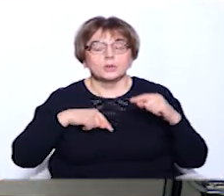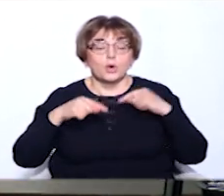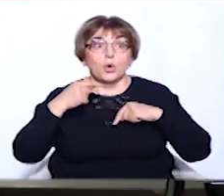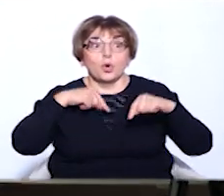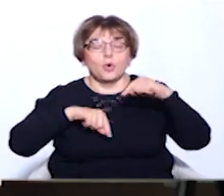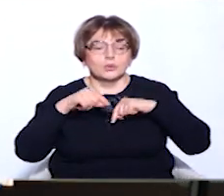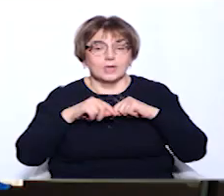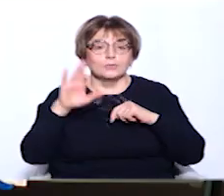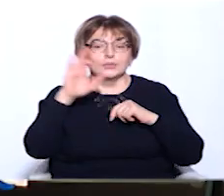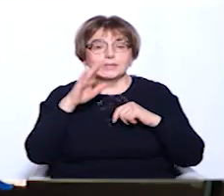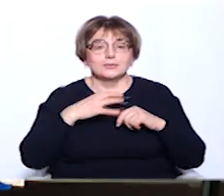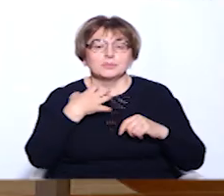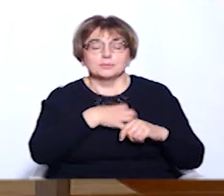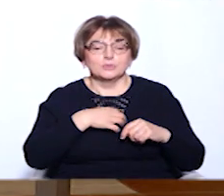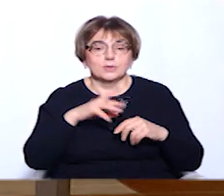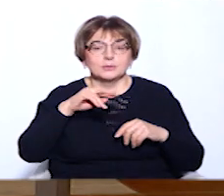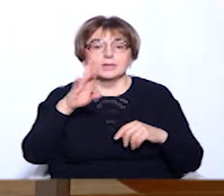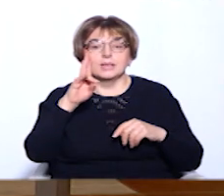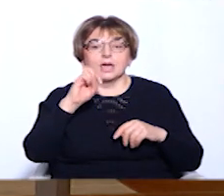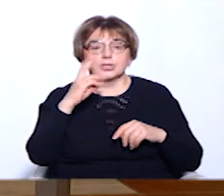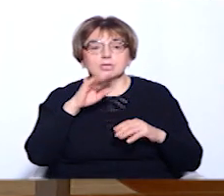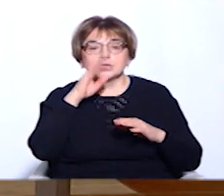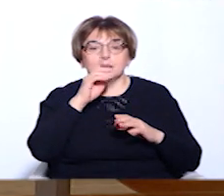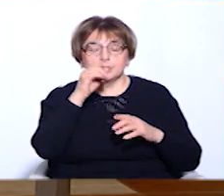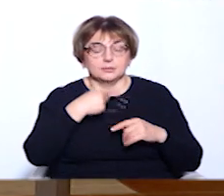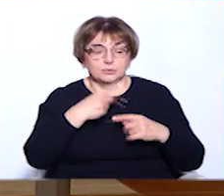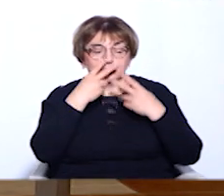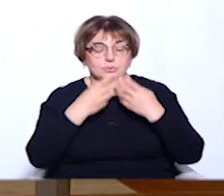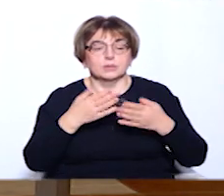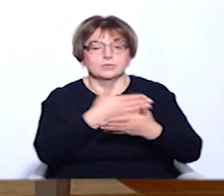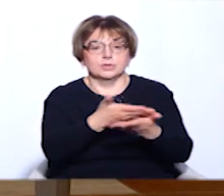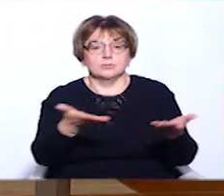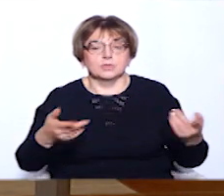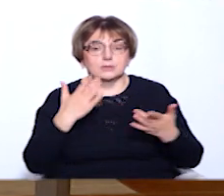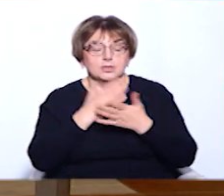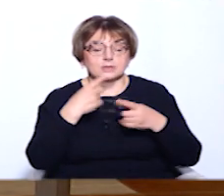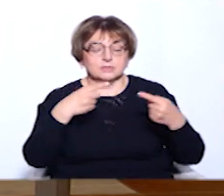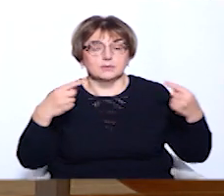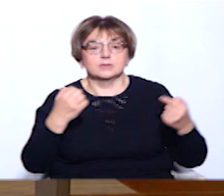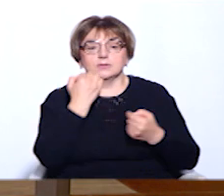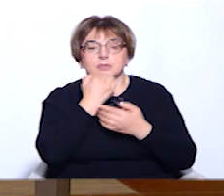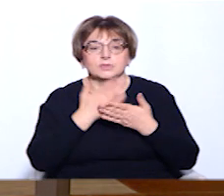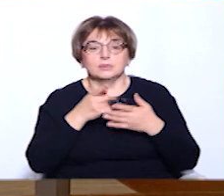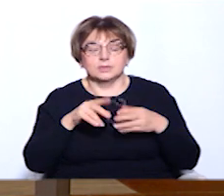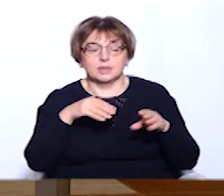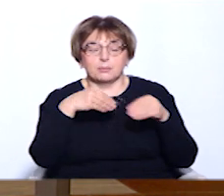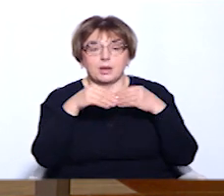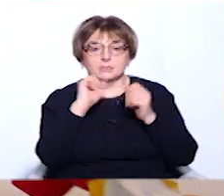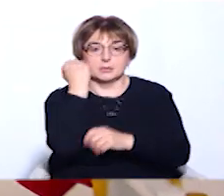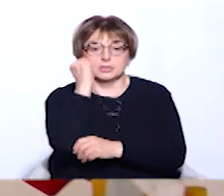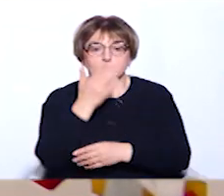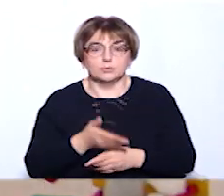ქიმიის მნიშვნელობა და ნახშირწყალბადები. როგორც ხედავ, ჩემს წინ განთავსებულია სხვადასხვა ნივთიერებები. ეს არის პლასმასის